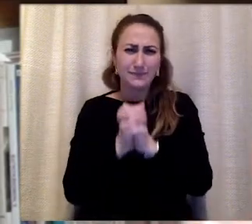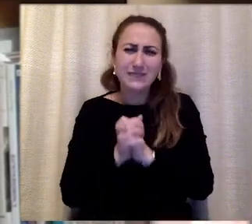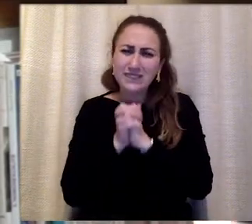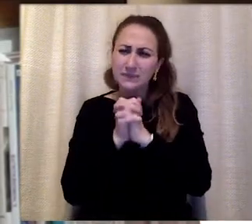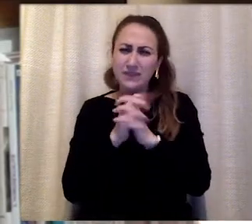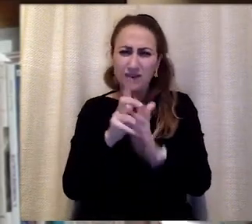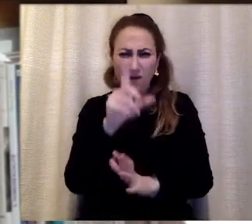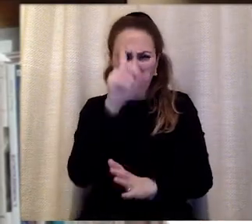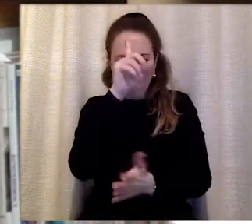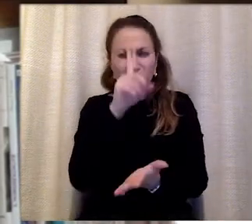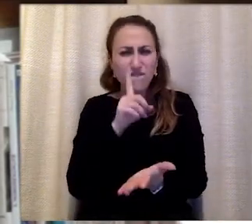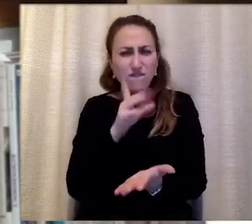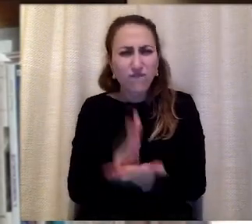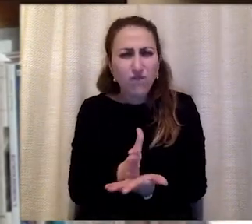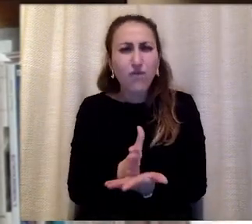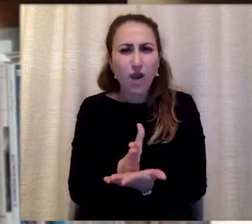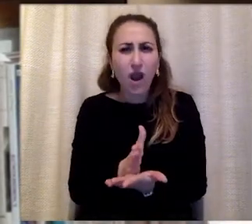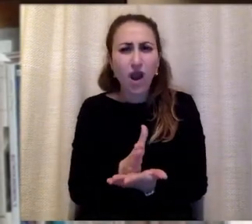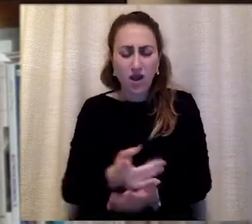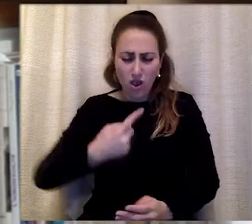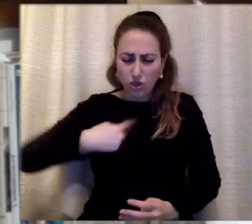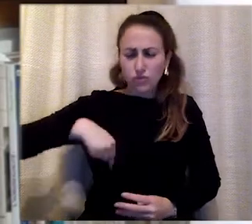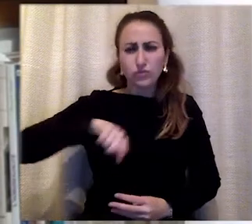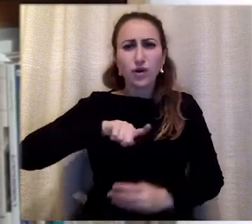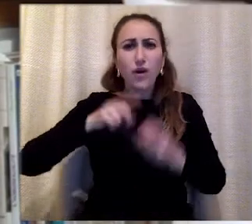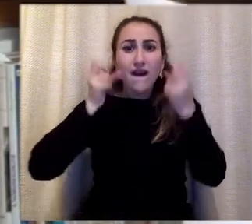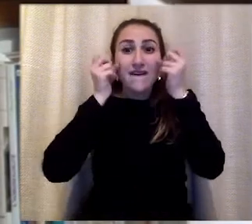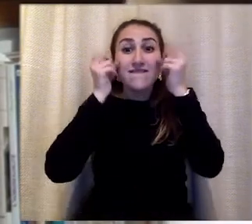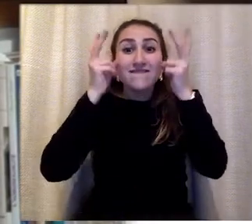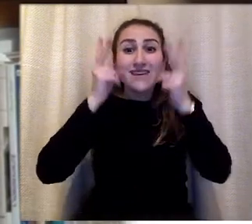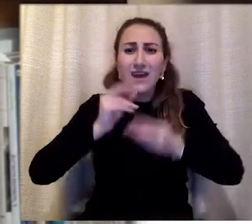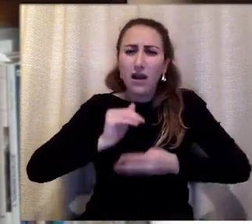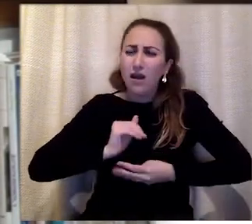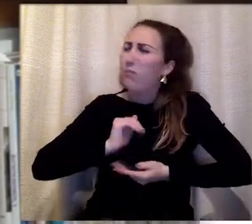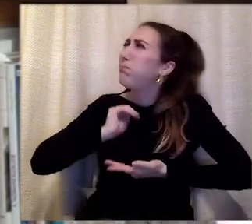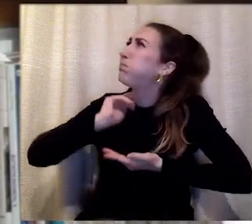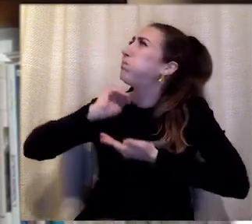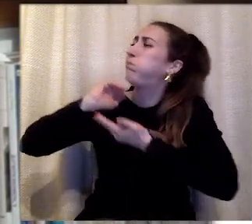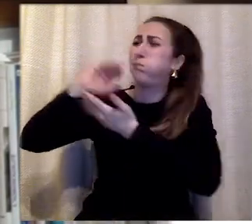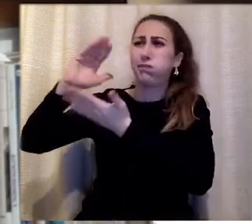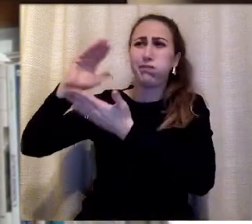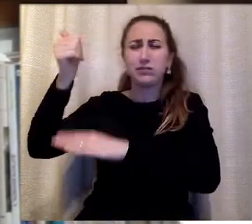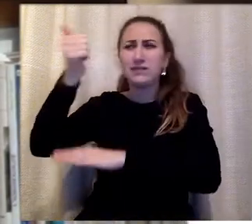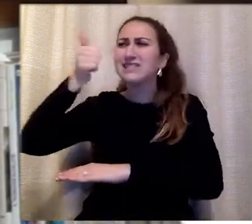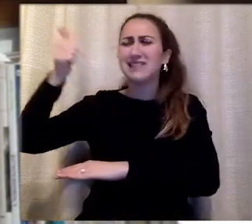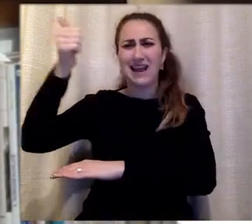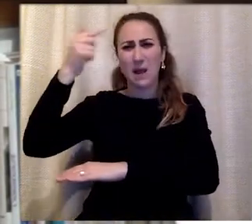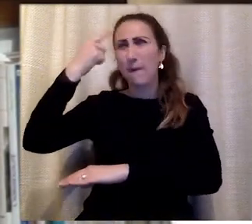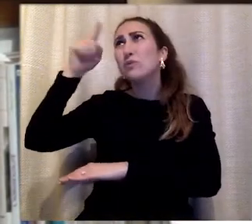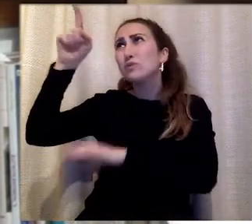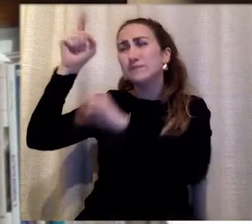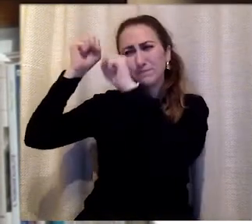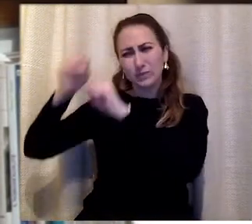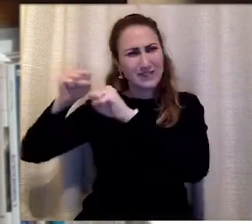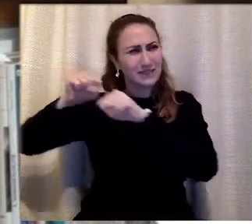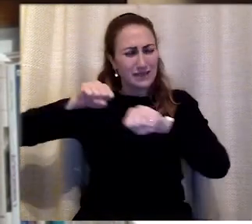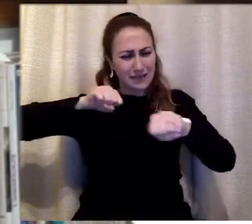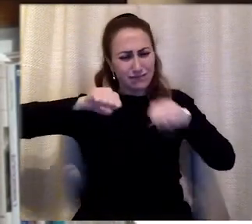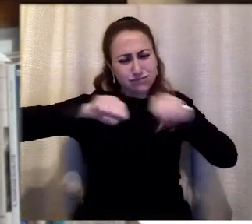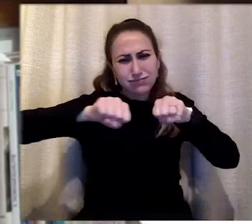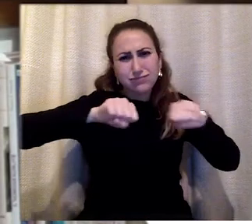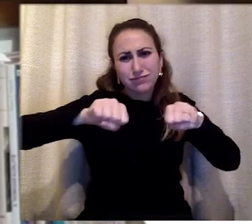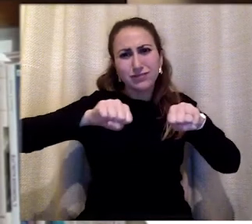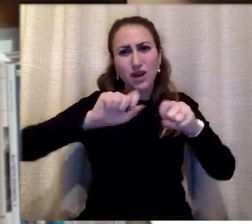donné nos vies au Seigneur pour qu'il puisse agir dans la vie de certains. Mais certains